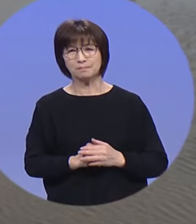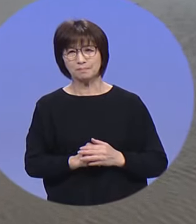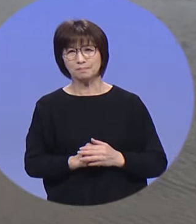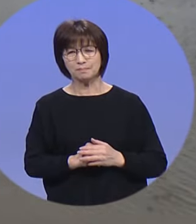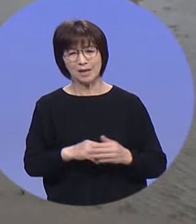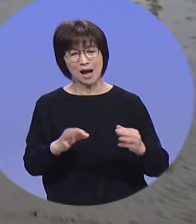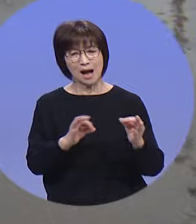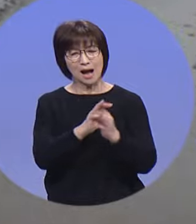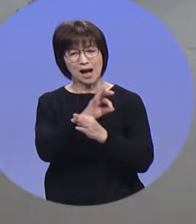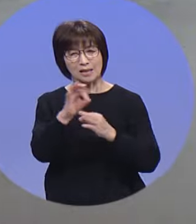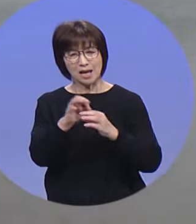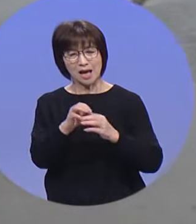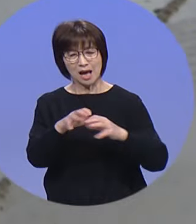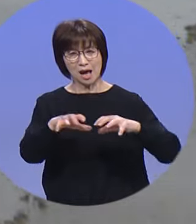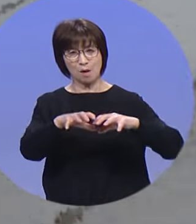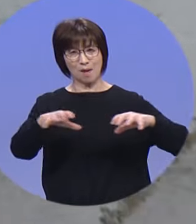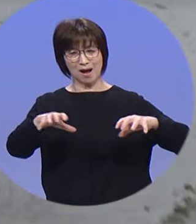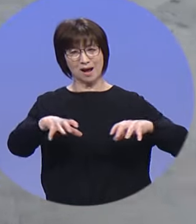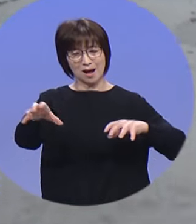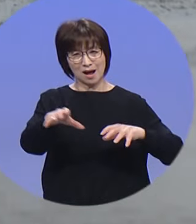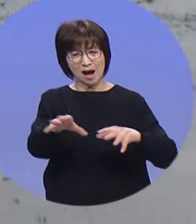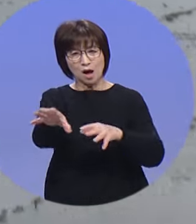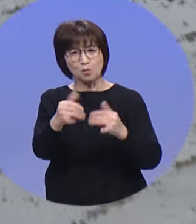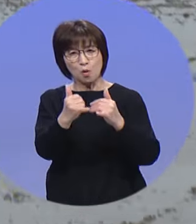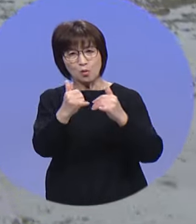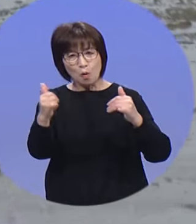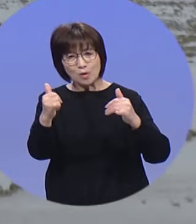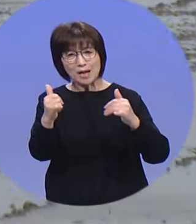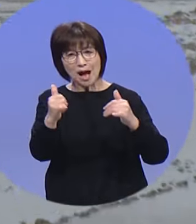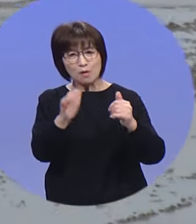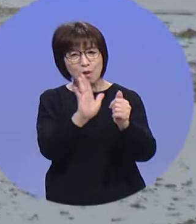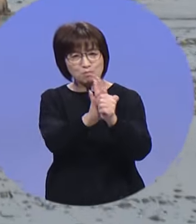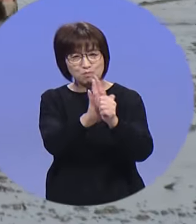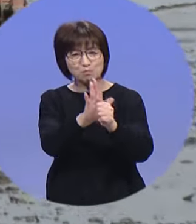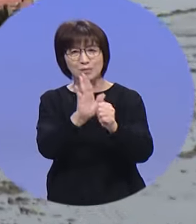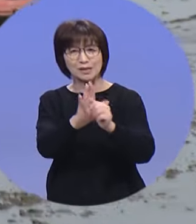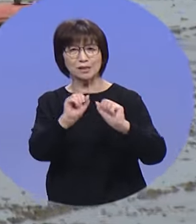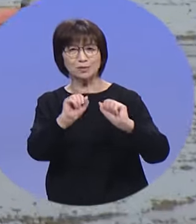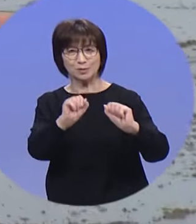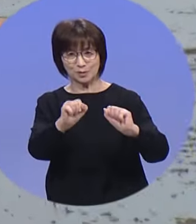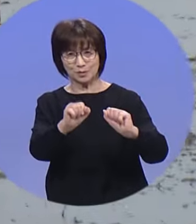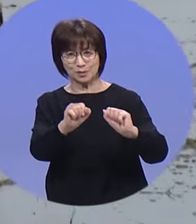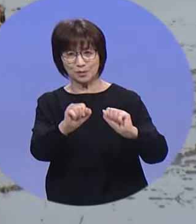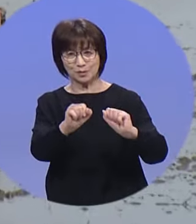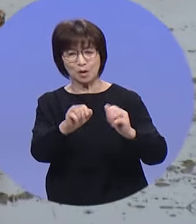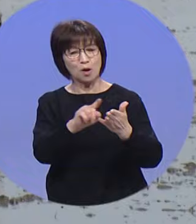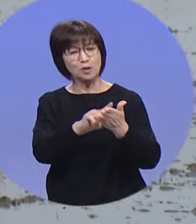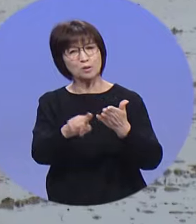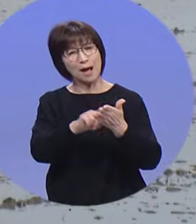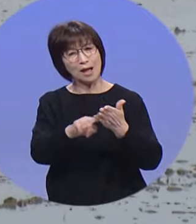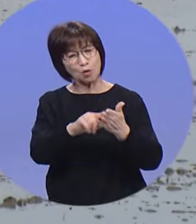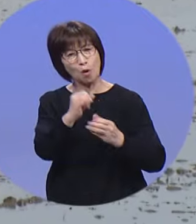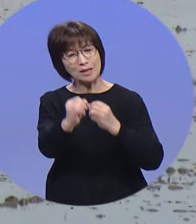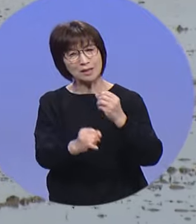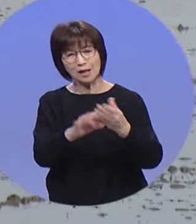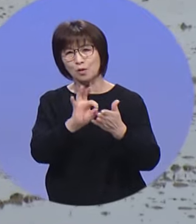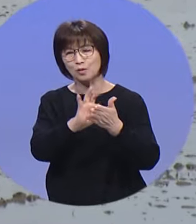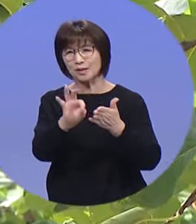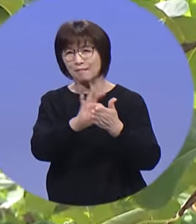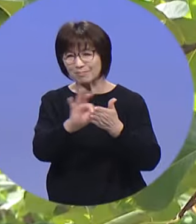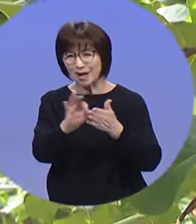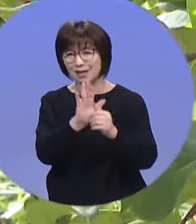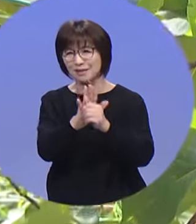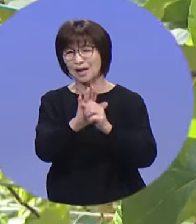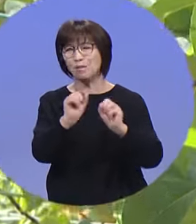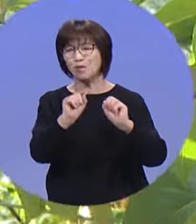経営規模の拡大を目指す農業者をプッシュ型で支援するとともに、スマート技術を活用した取り組みを支援します